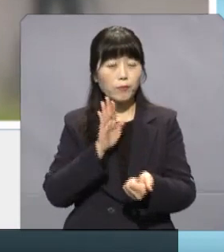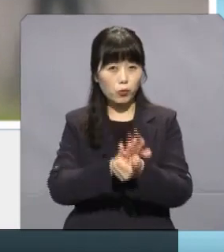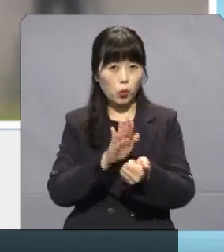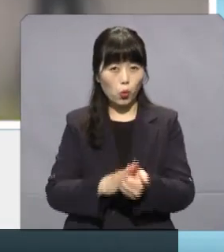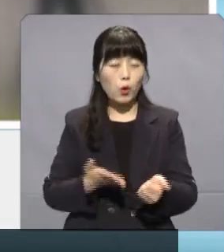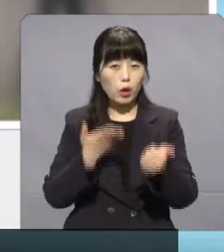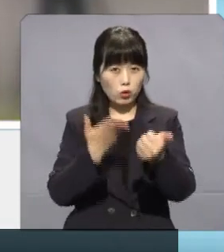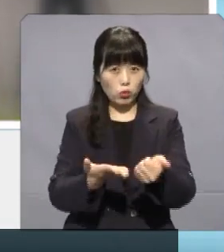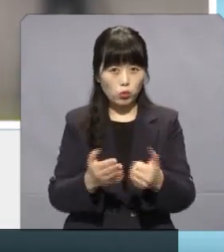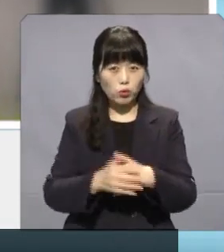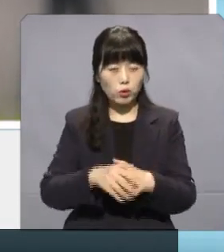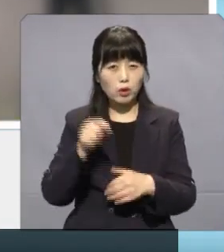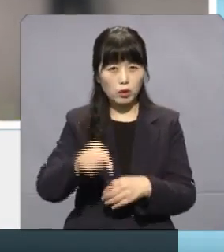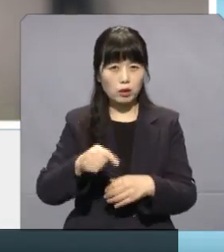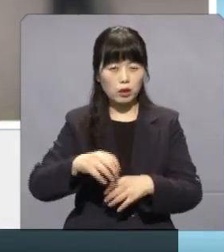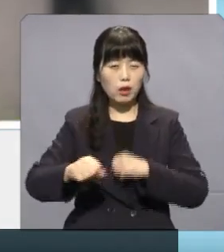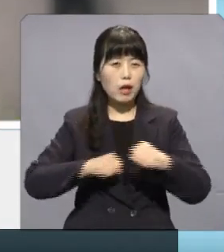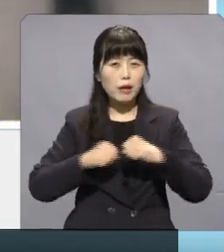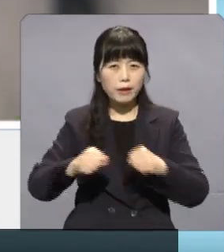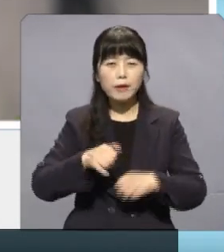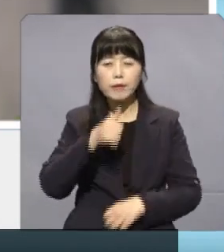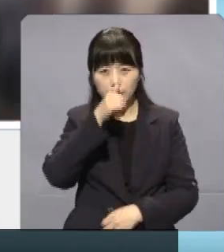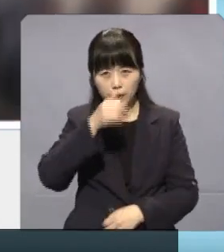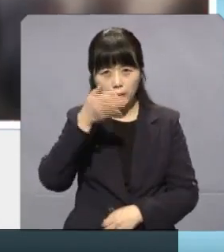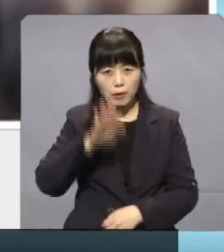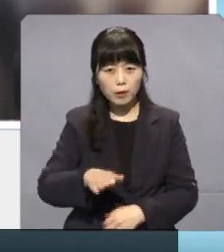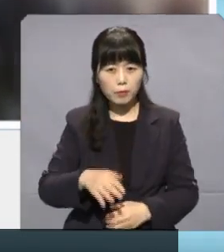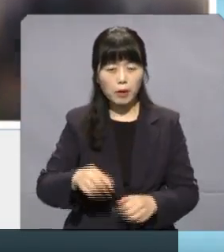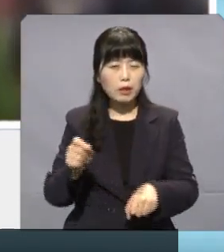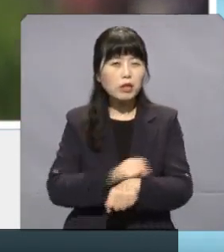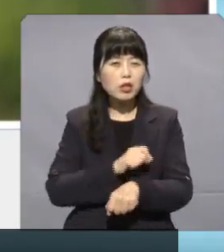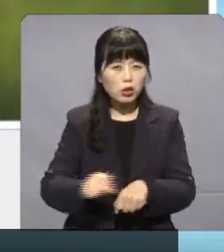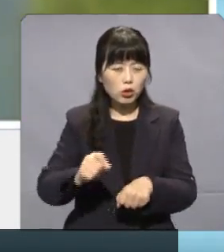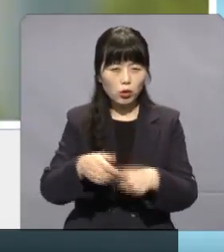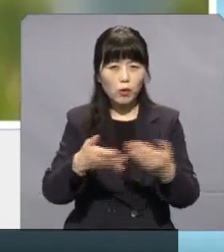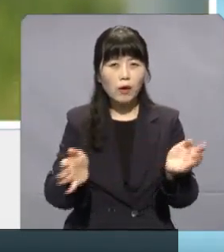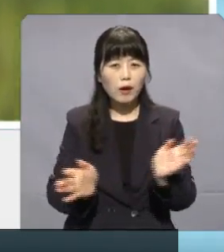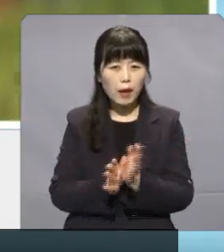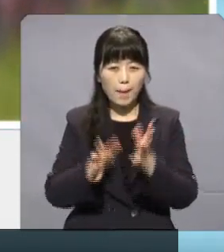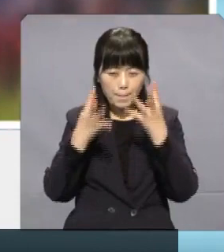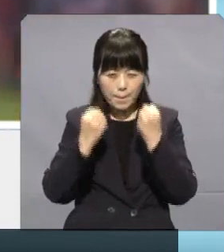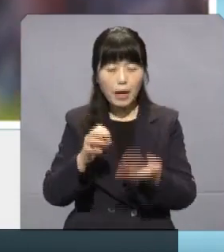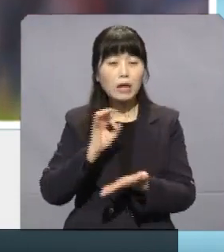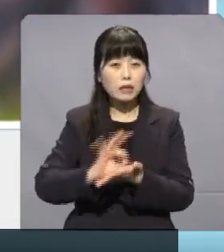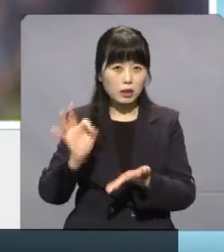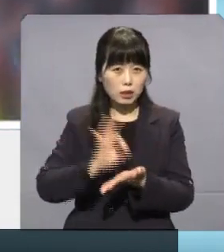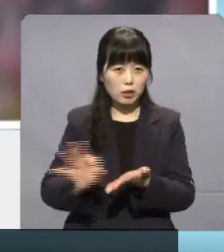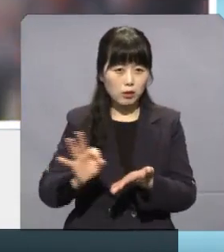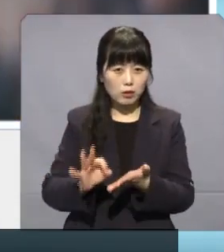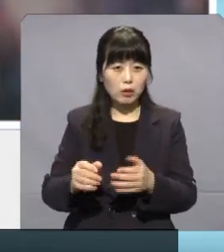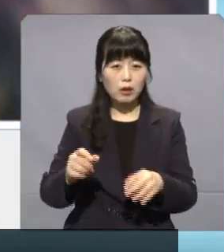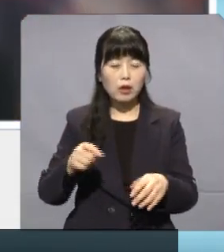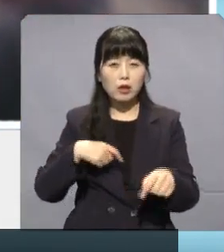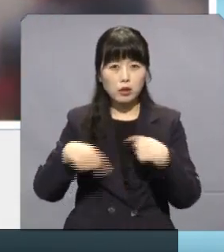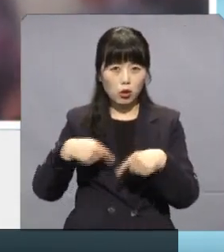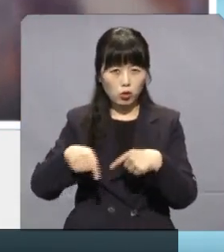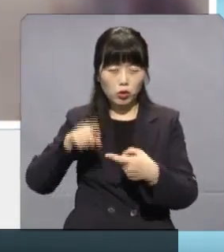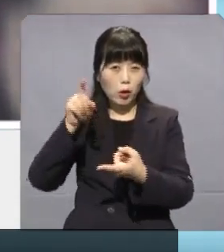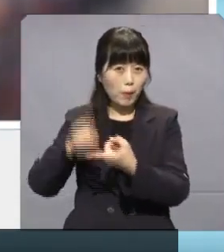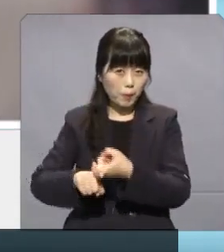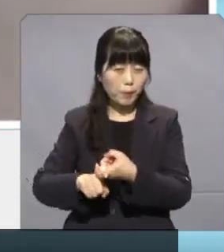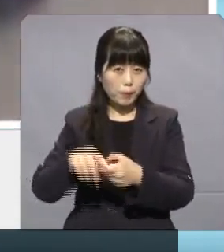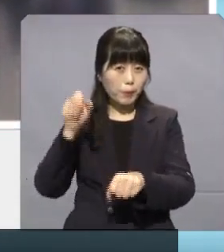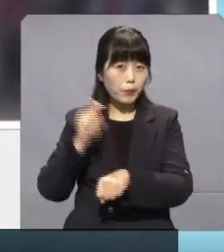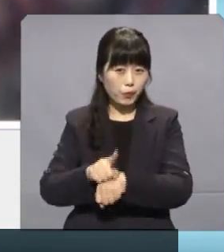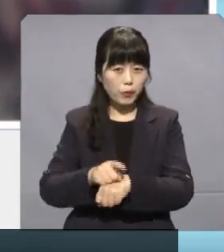행각들은 계속 있어왔습니다만 특정 정권에서 과도하게 많은 제철도 정치적 편향이 분명해 보이는